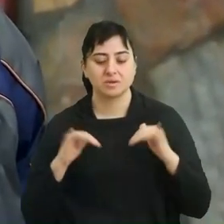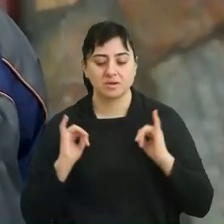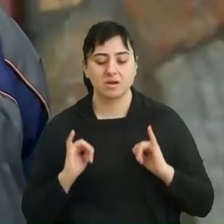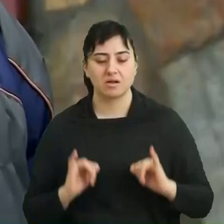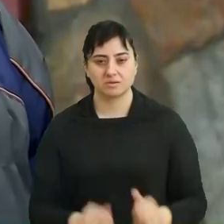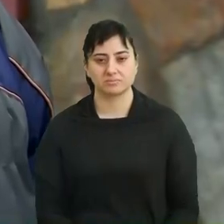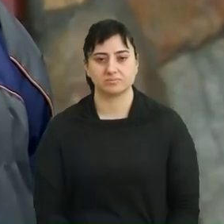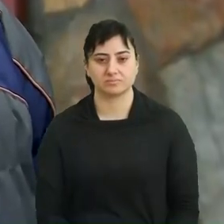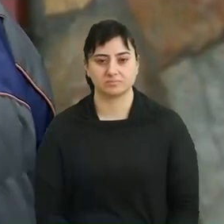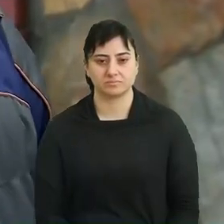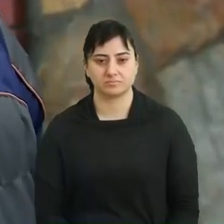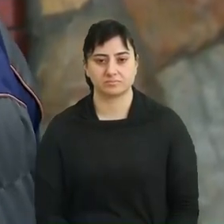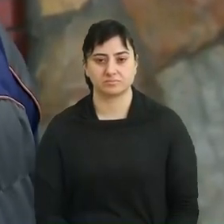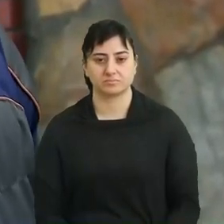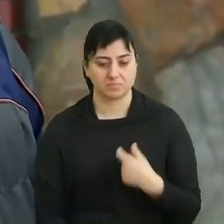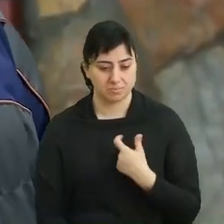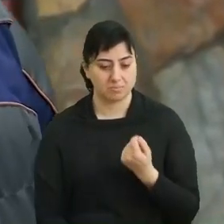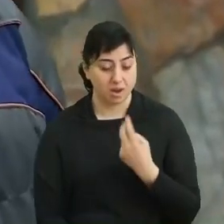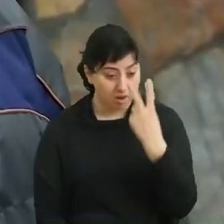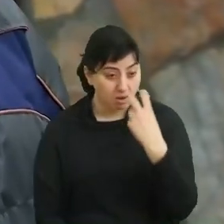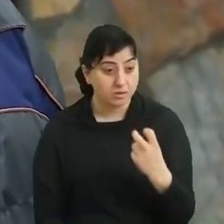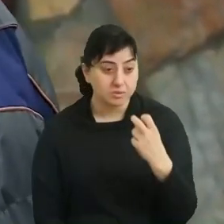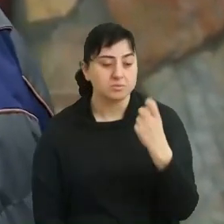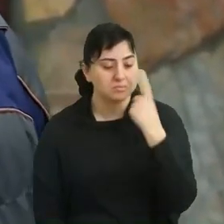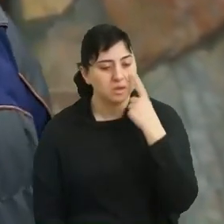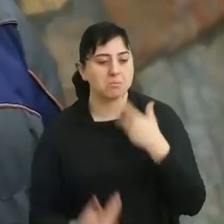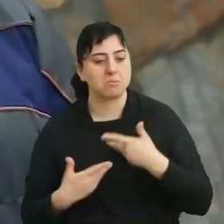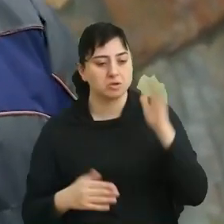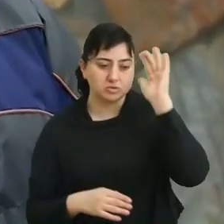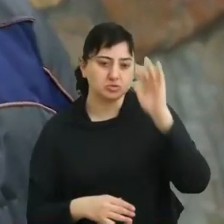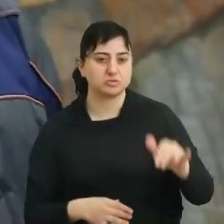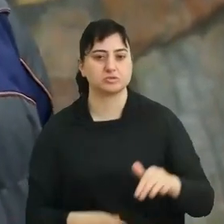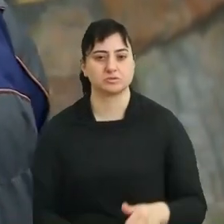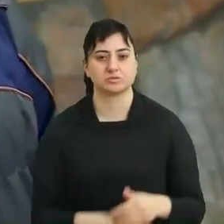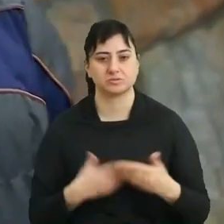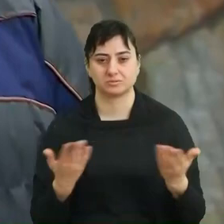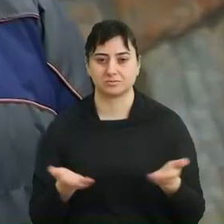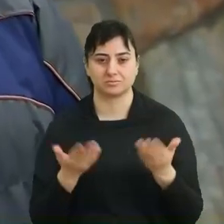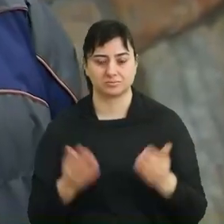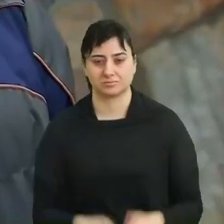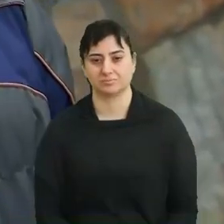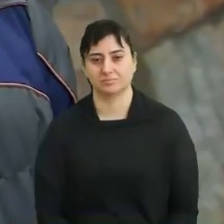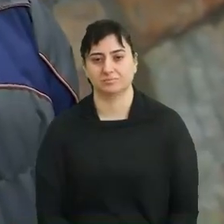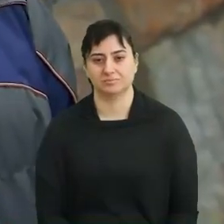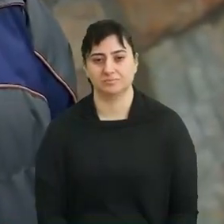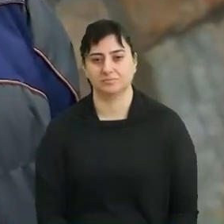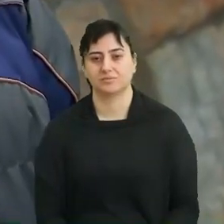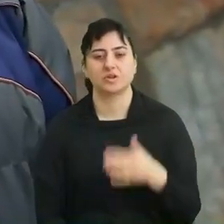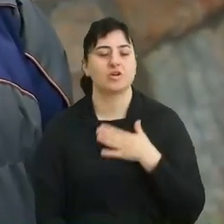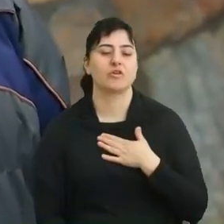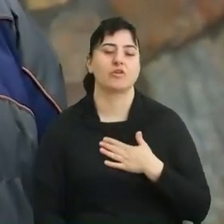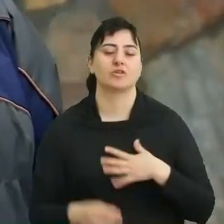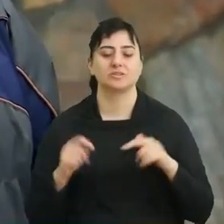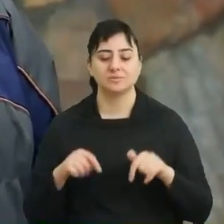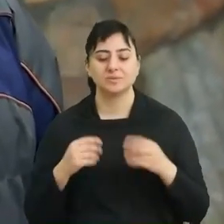dinlerim. Oh, benim paramı alır mısın? İşte başıma bunlar gelir, daha zor. Oh,